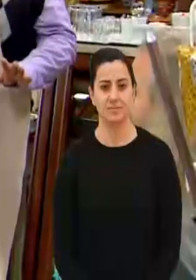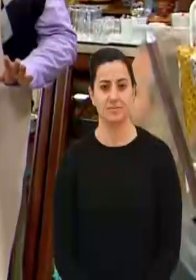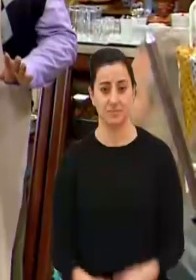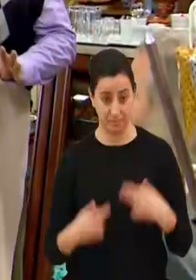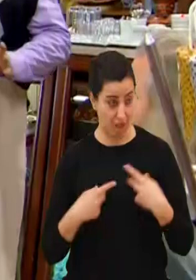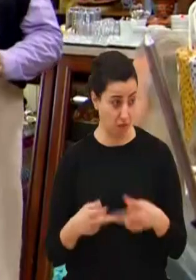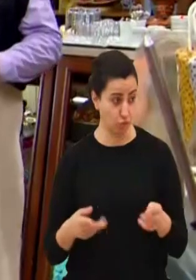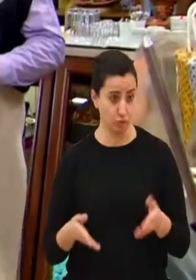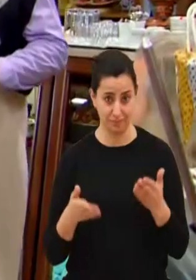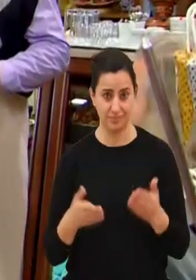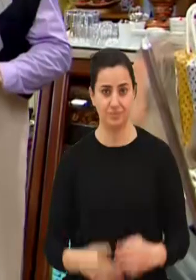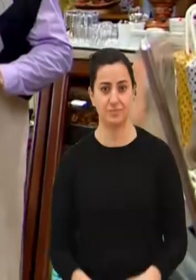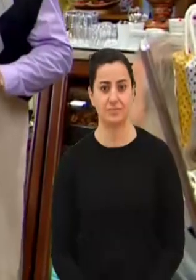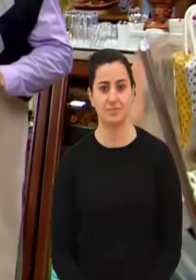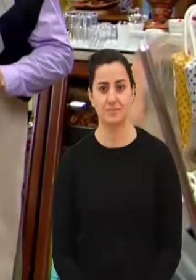Açıyorum Nevzat. Evet,